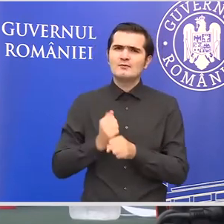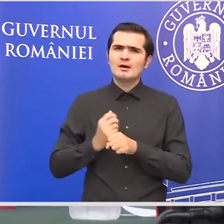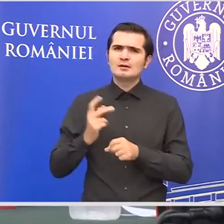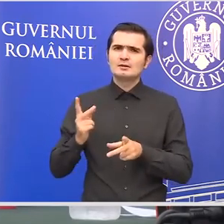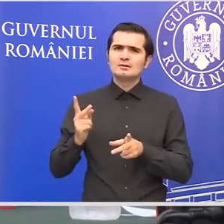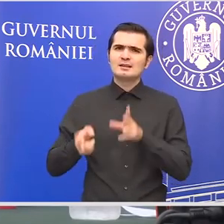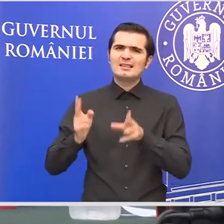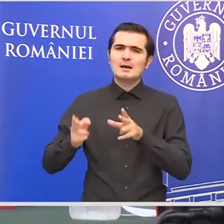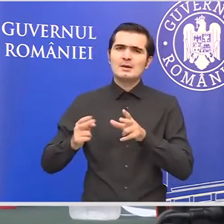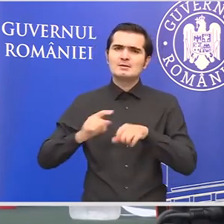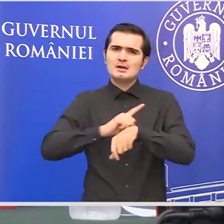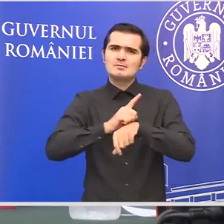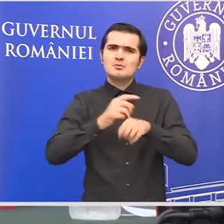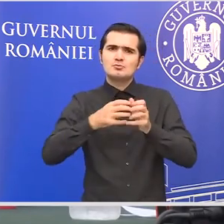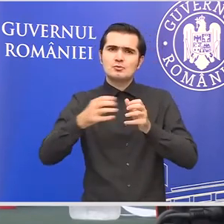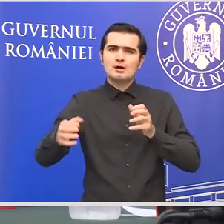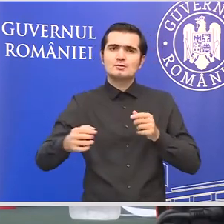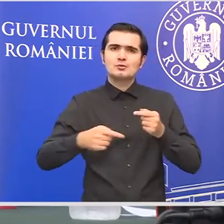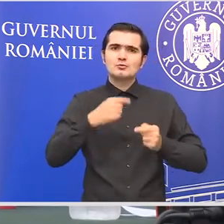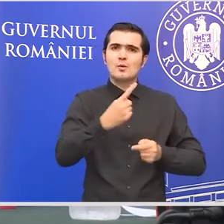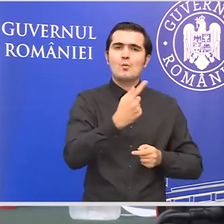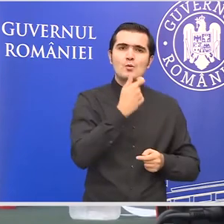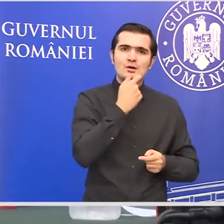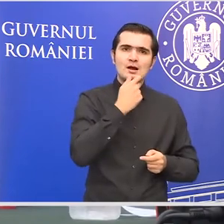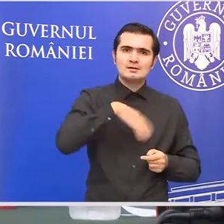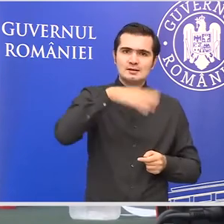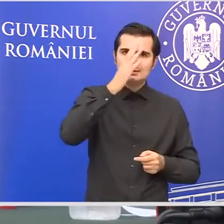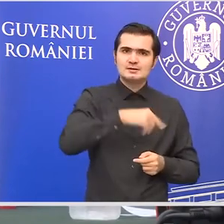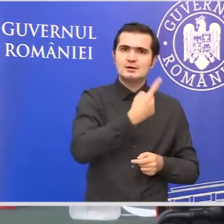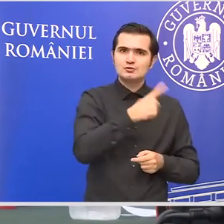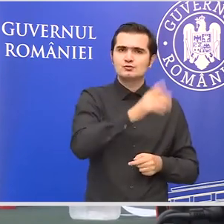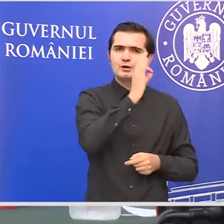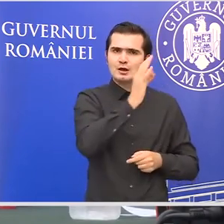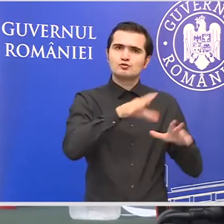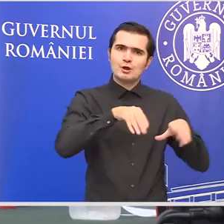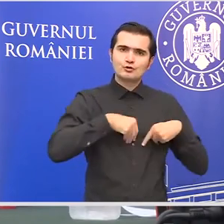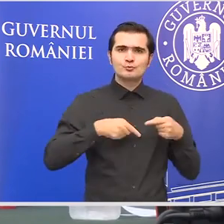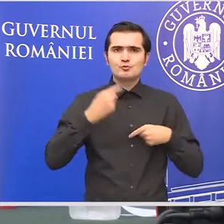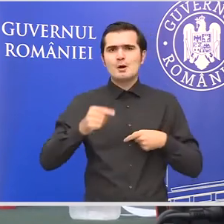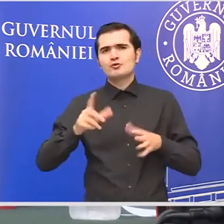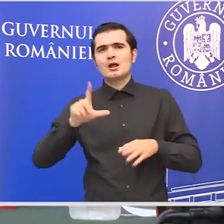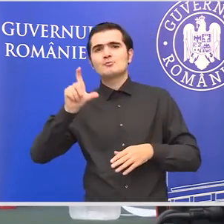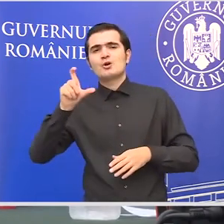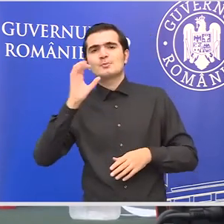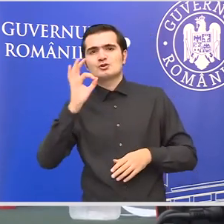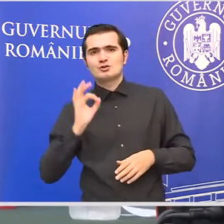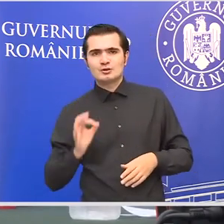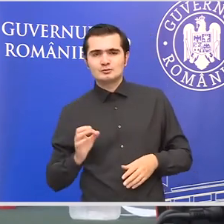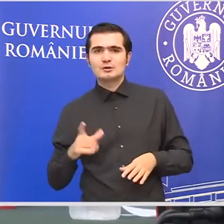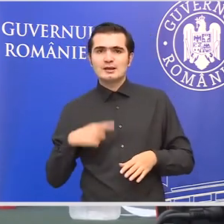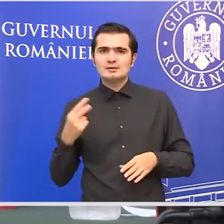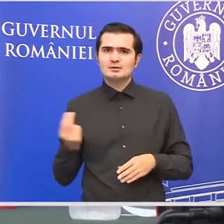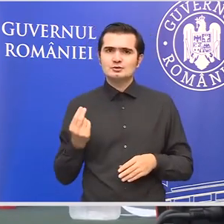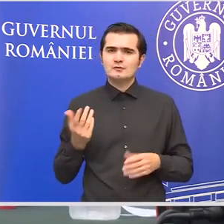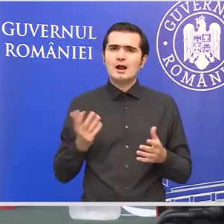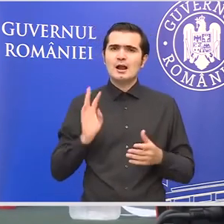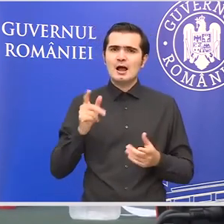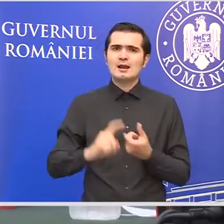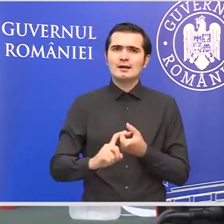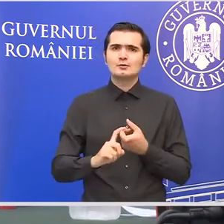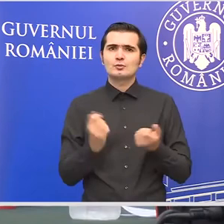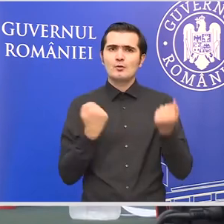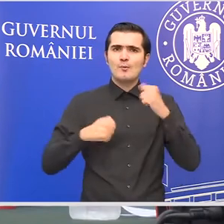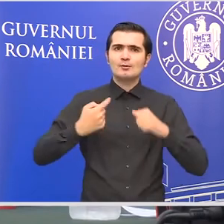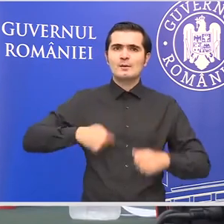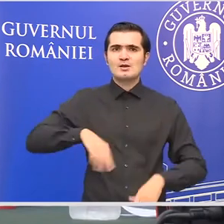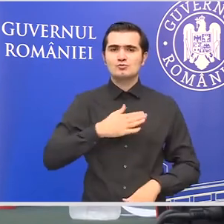cronice, după un an de zile, de la 100% aderență ajungem undeva la 70%. Deci este ceva care ține până la urmă de comportamentul